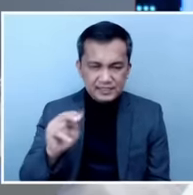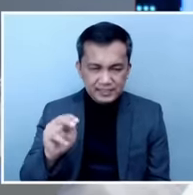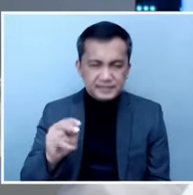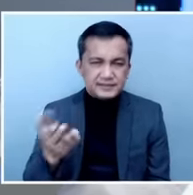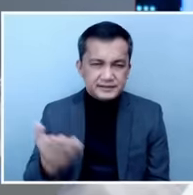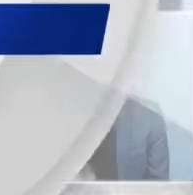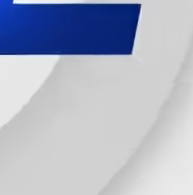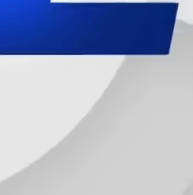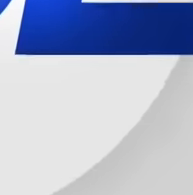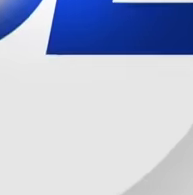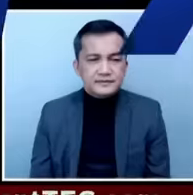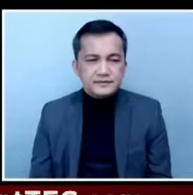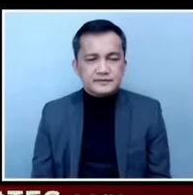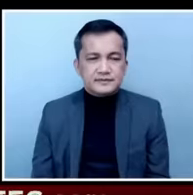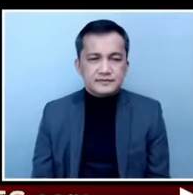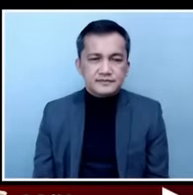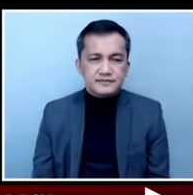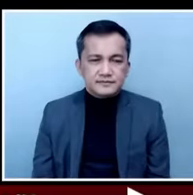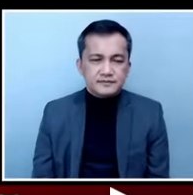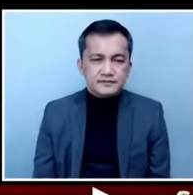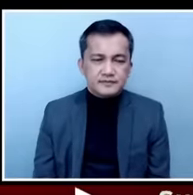Ambrosio.